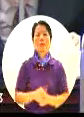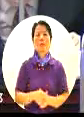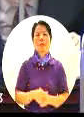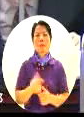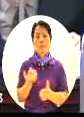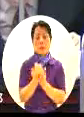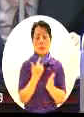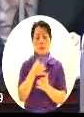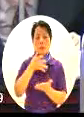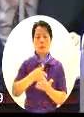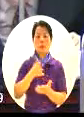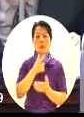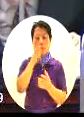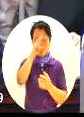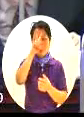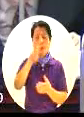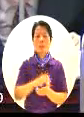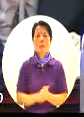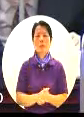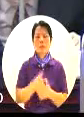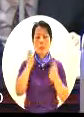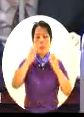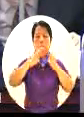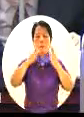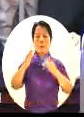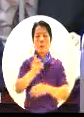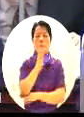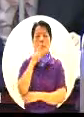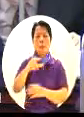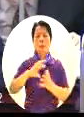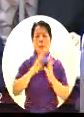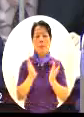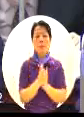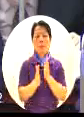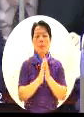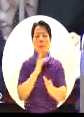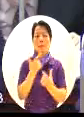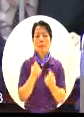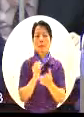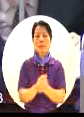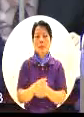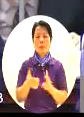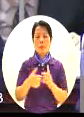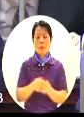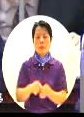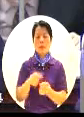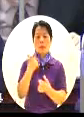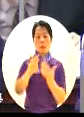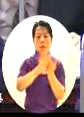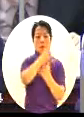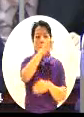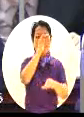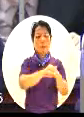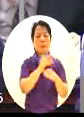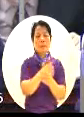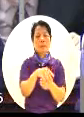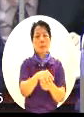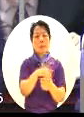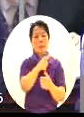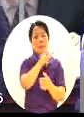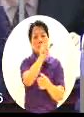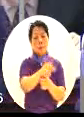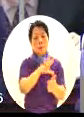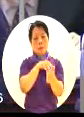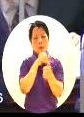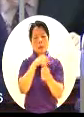我刚刚我也希望我们高雄市政府的团队能够以别人成功的案例